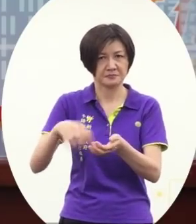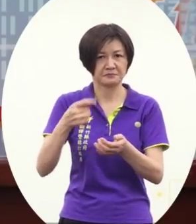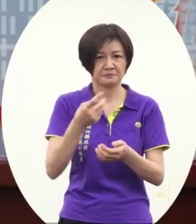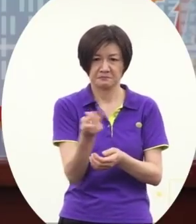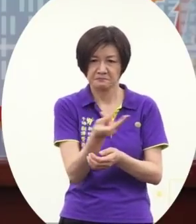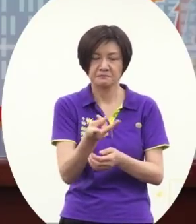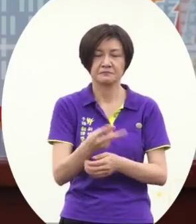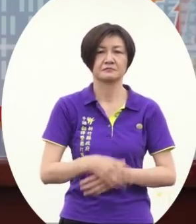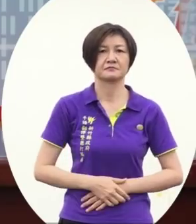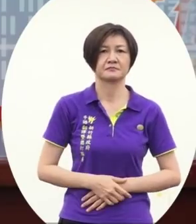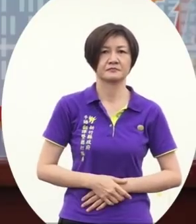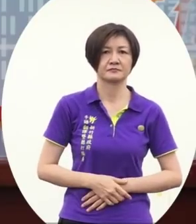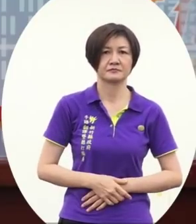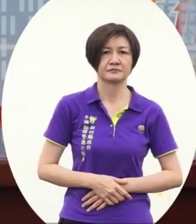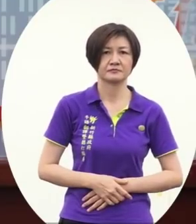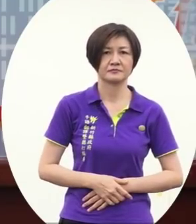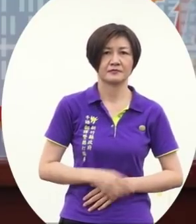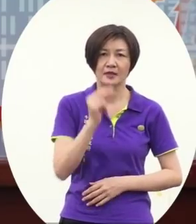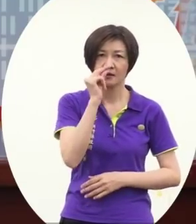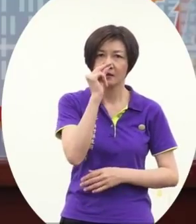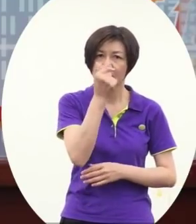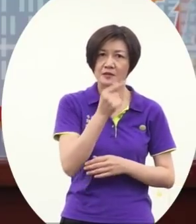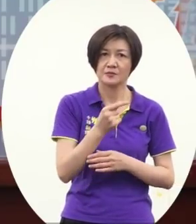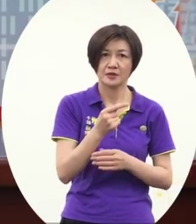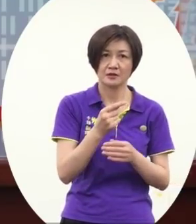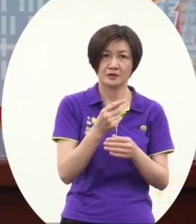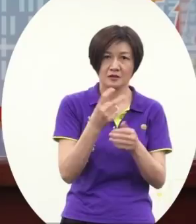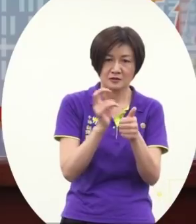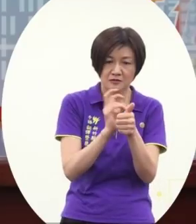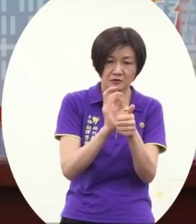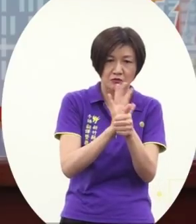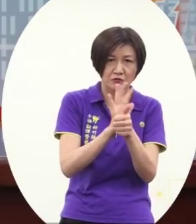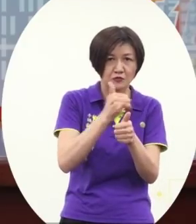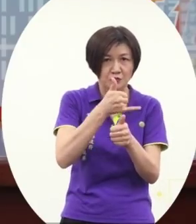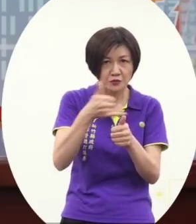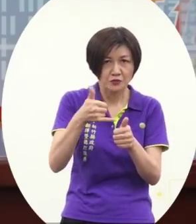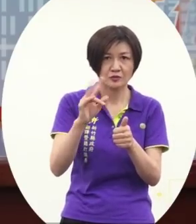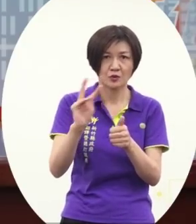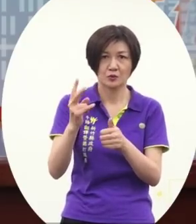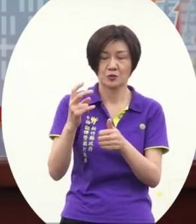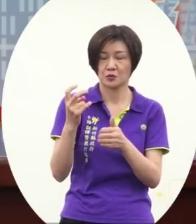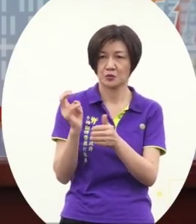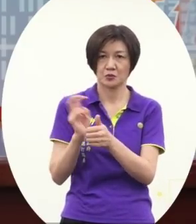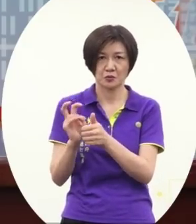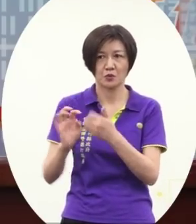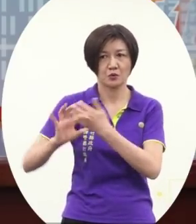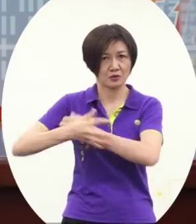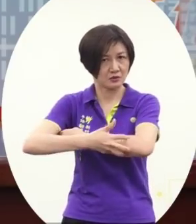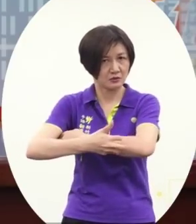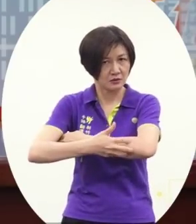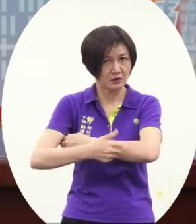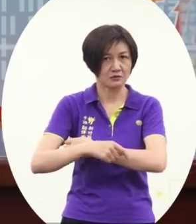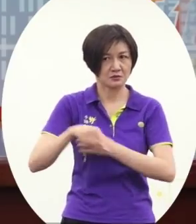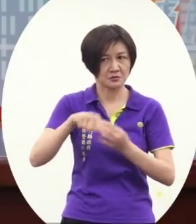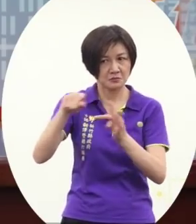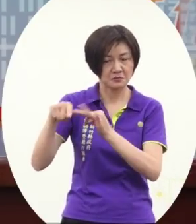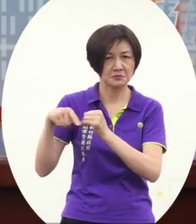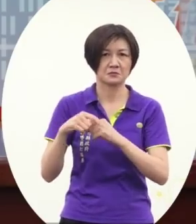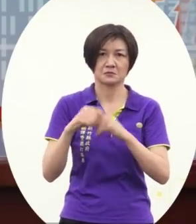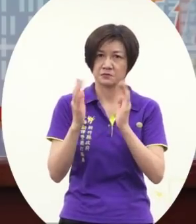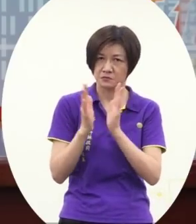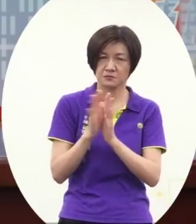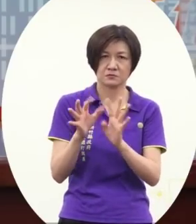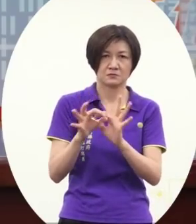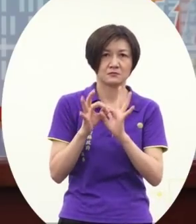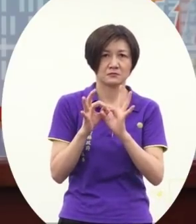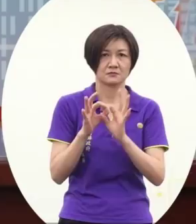里面，特别是跟看护、照护员、移工都有非常密切的